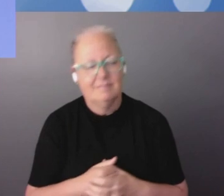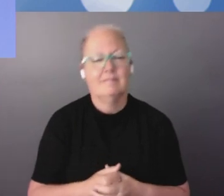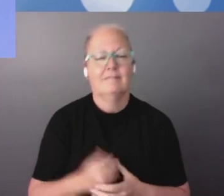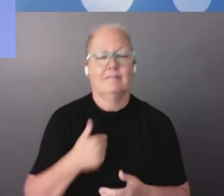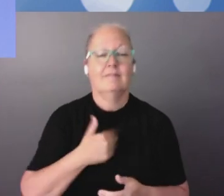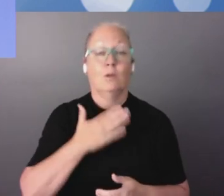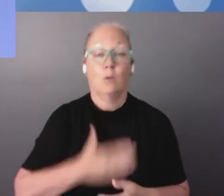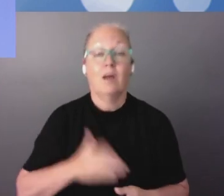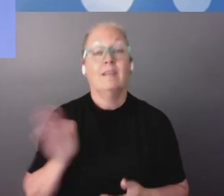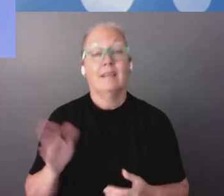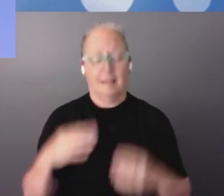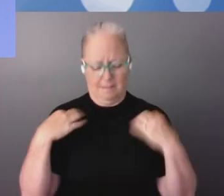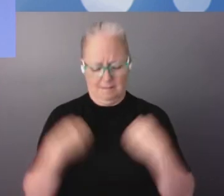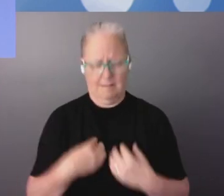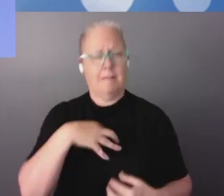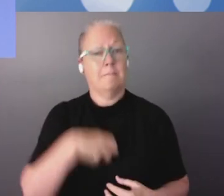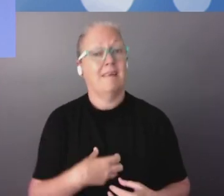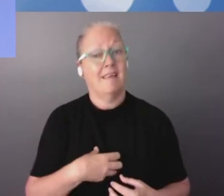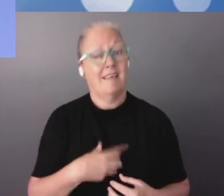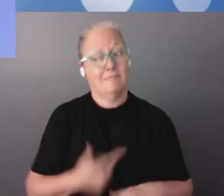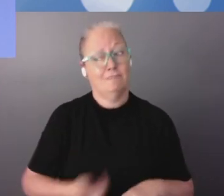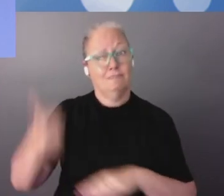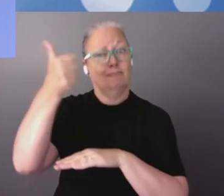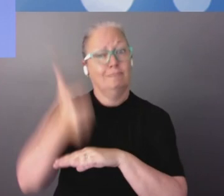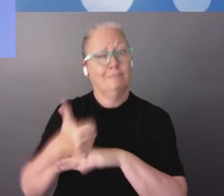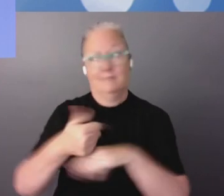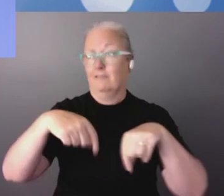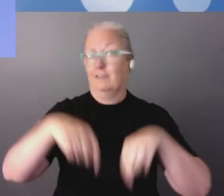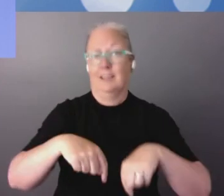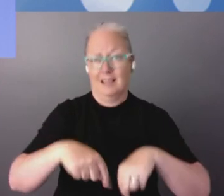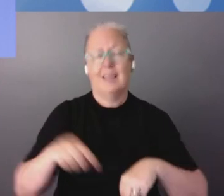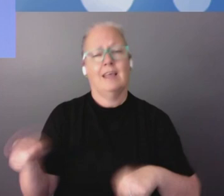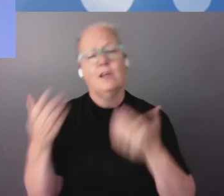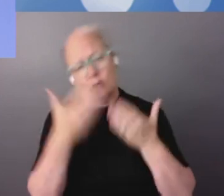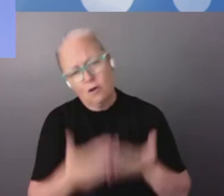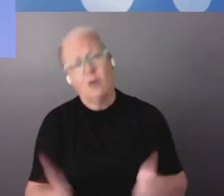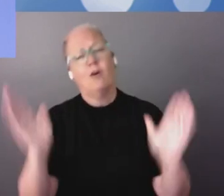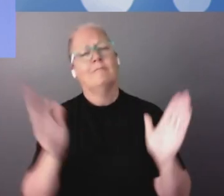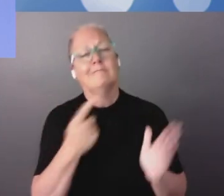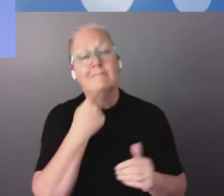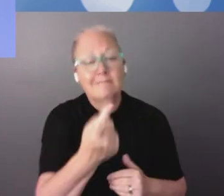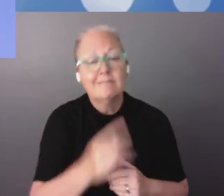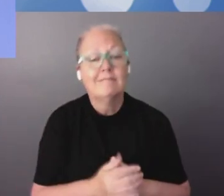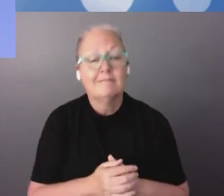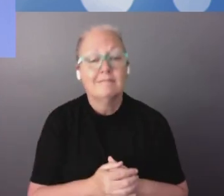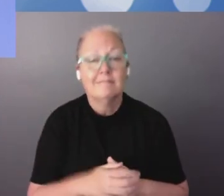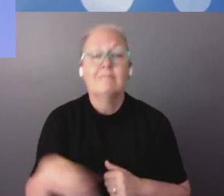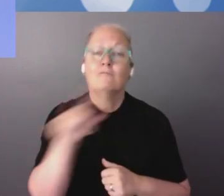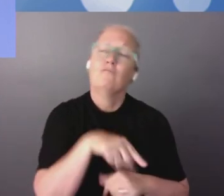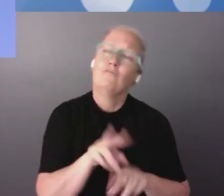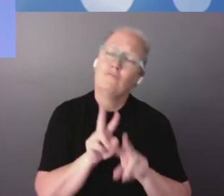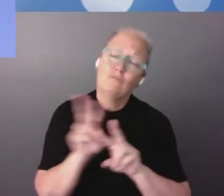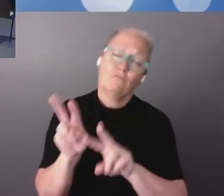является соорганизатором этого саммита. Мы в городе Катовице. Сейчас я хочу предоставить слово